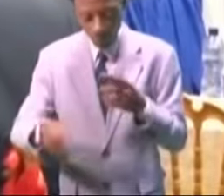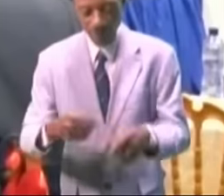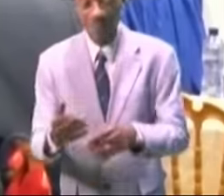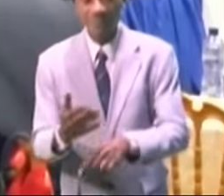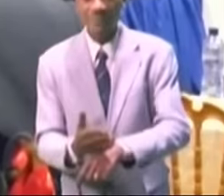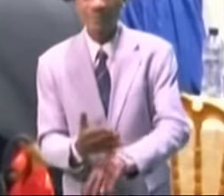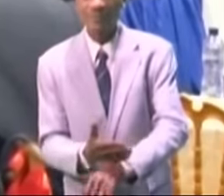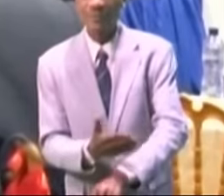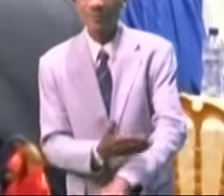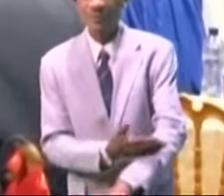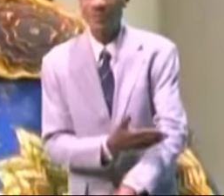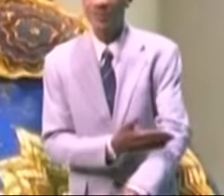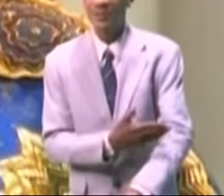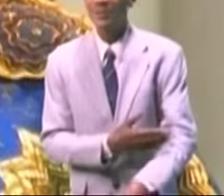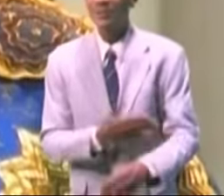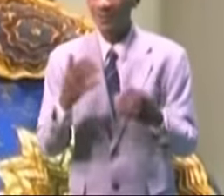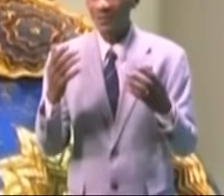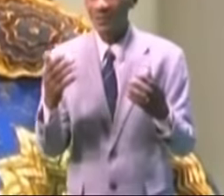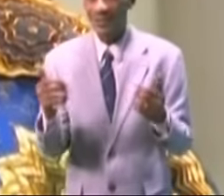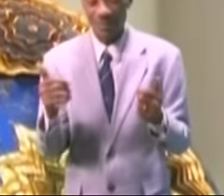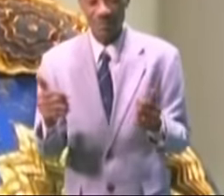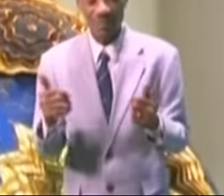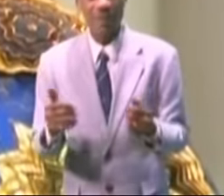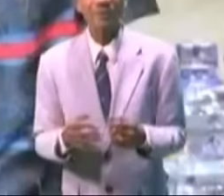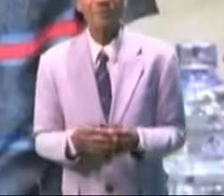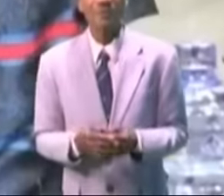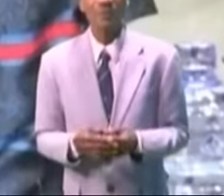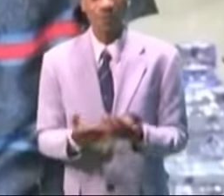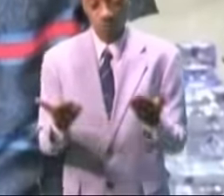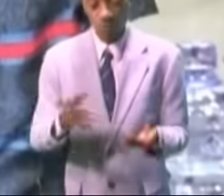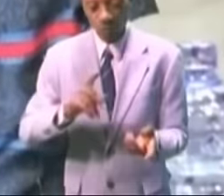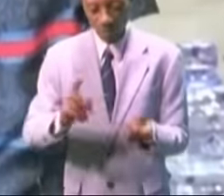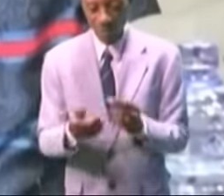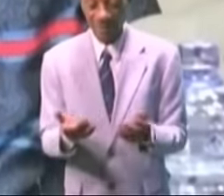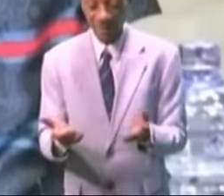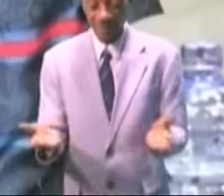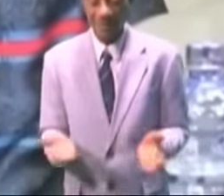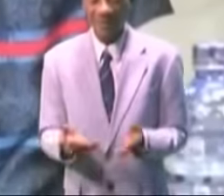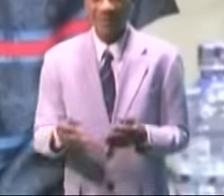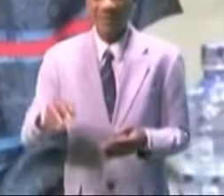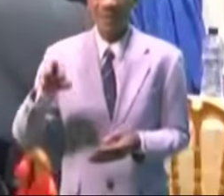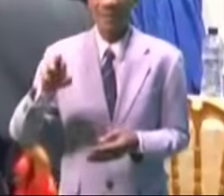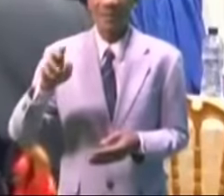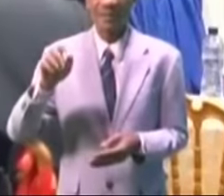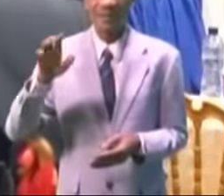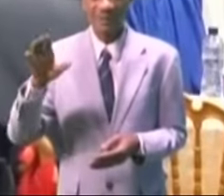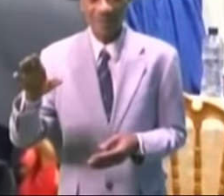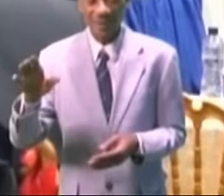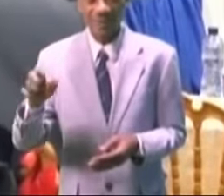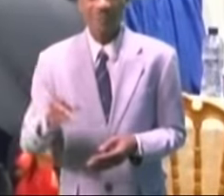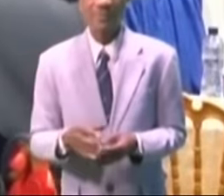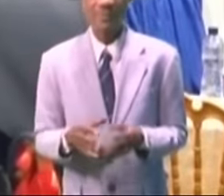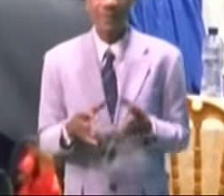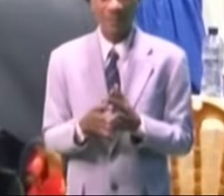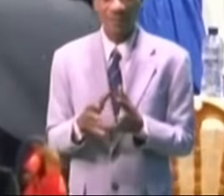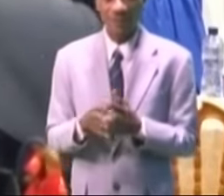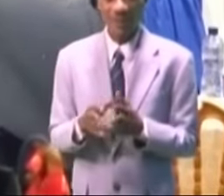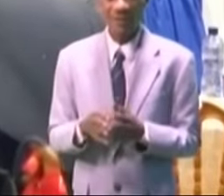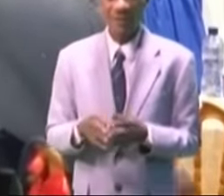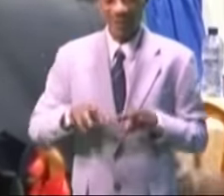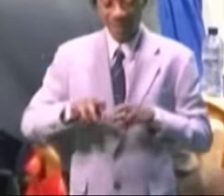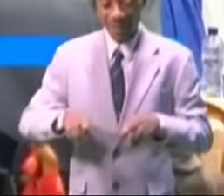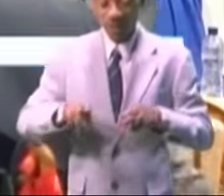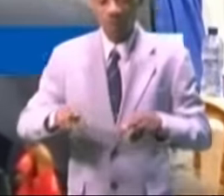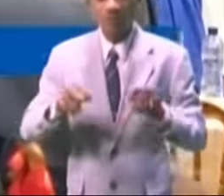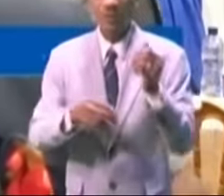pour l'employeur, c'est d'avoir une télévision nationale qui fonctionne correctement. Il va falloir que les travailleurs, donc les ressources humaines, soient aussi prises en compte, c'est-à-dire